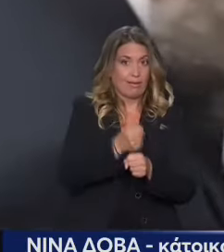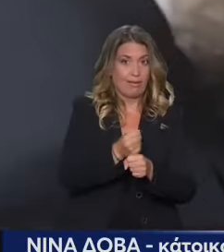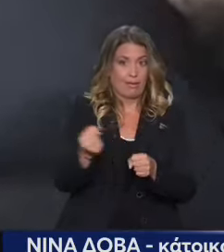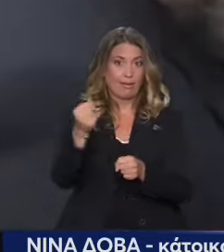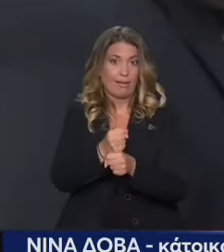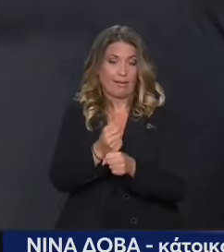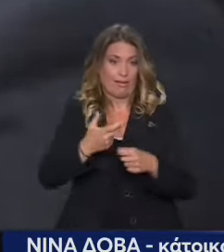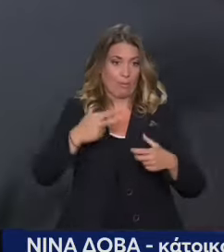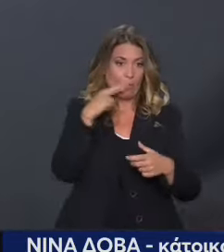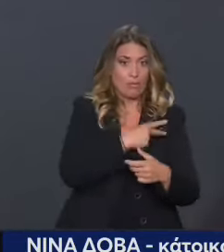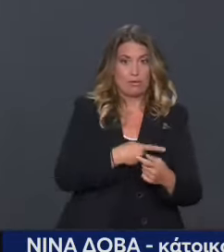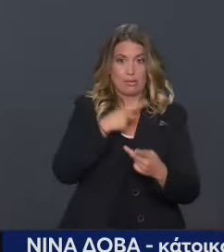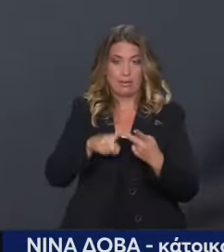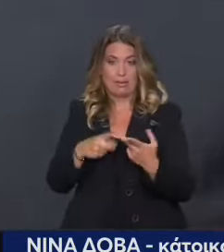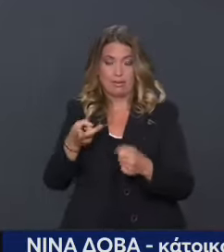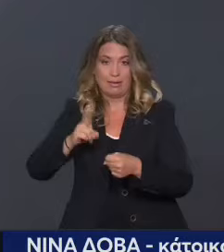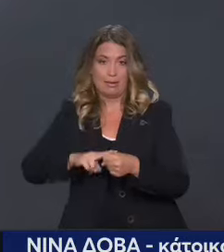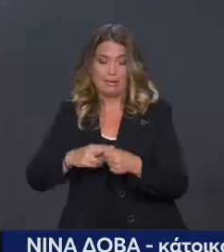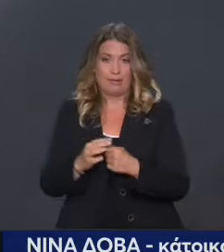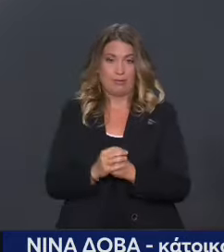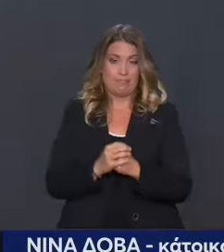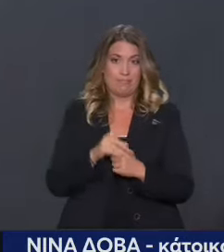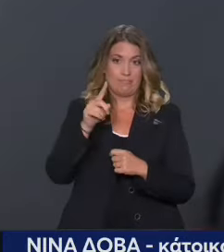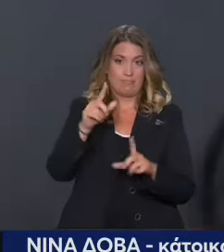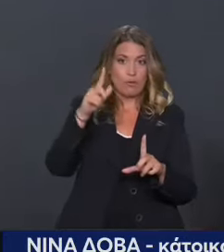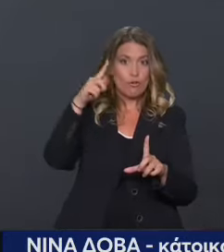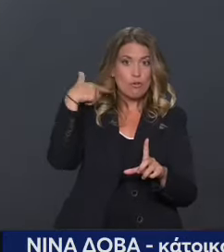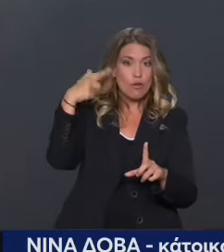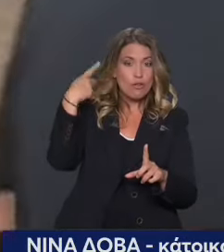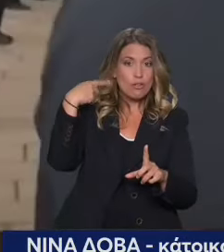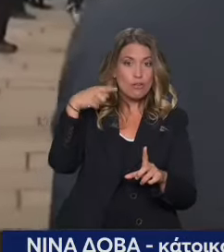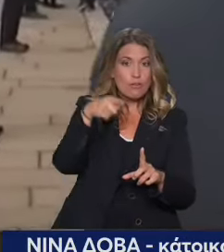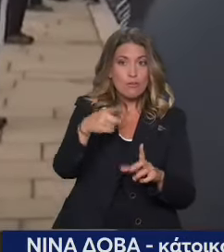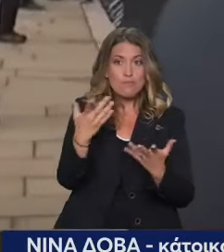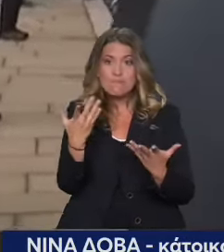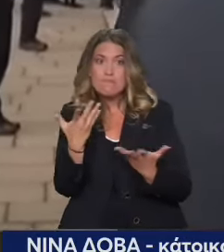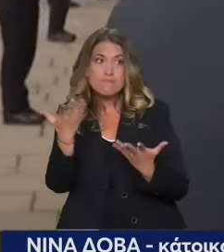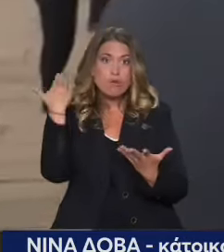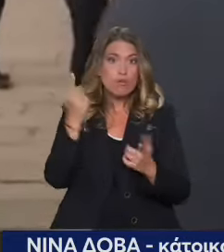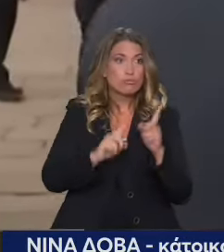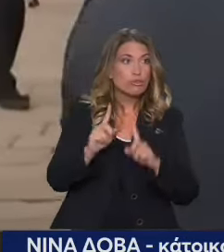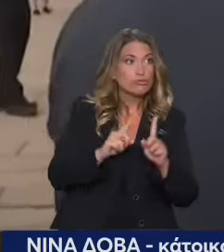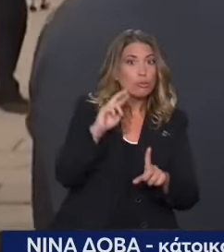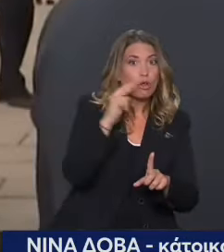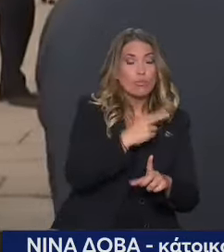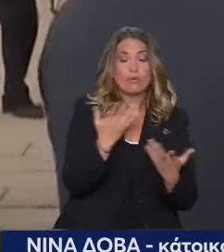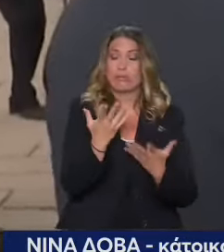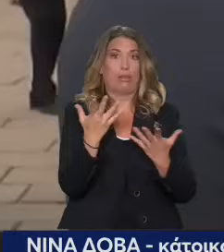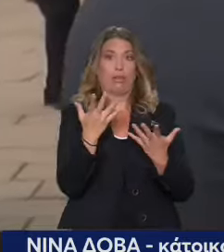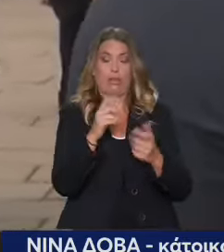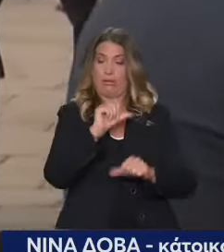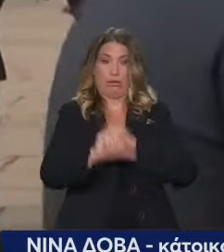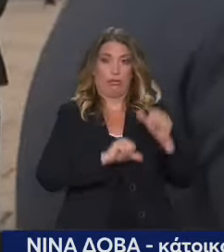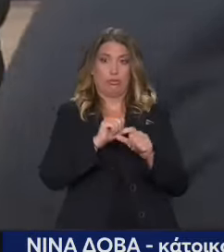και συνάδελφοί μας και άνθρωποι άλλοι Έλληνες που είναι εδώ στο Λονδίνο δεν ξέραμε ποιος θα βγει πρωθυπουργός. Δεν περιμέναμε τόσο μεγάλη αλλαγή τόσο